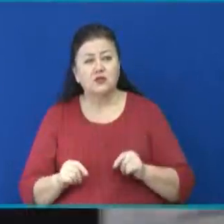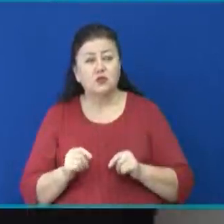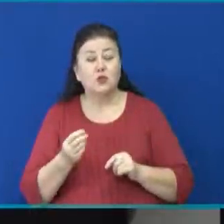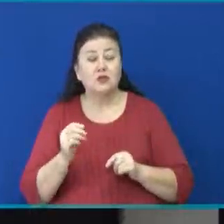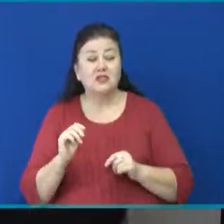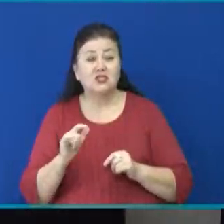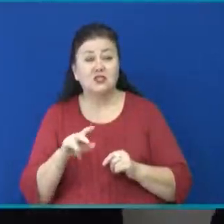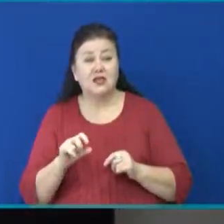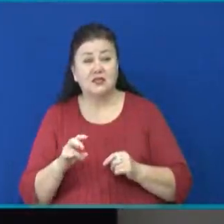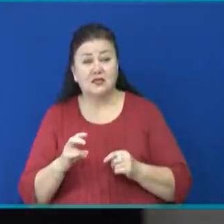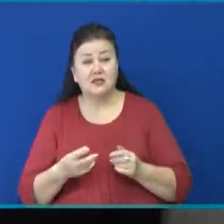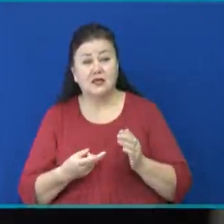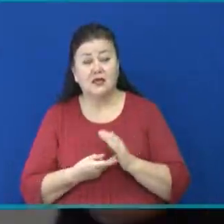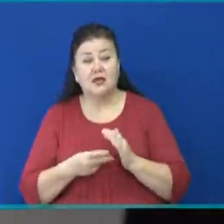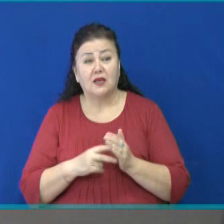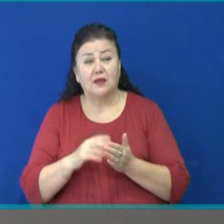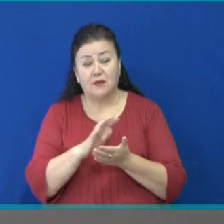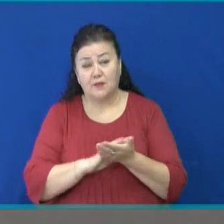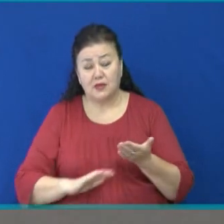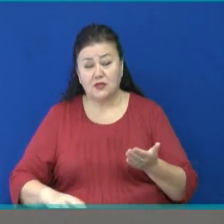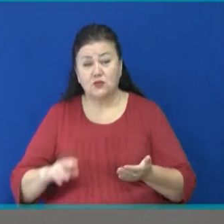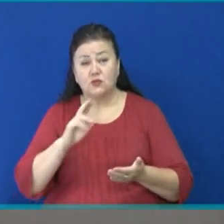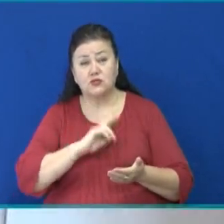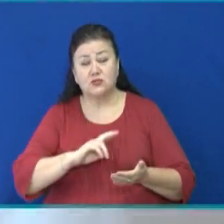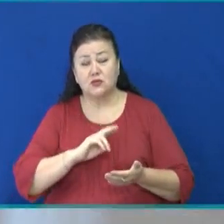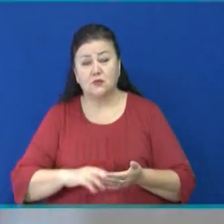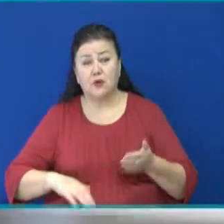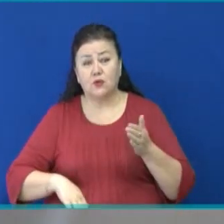района продолжить работу по повышению благосостояния населения и